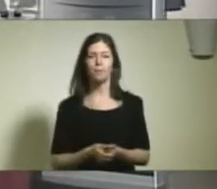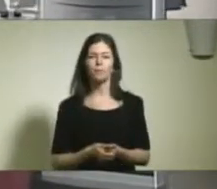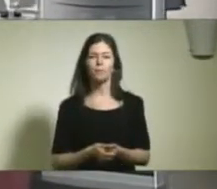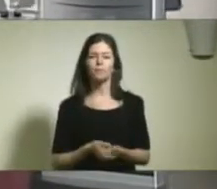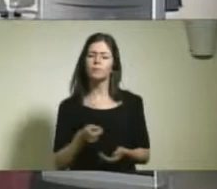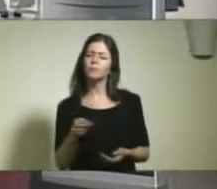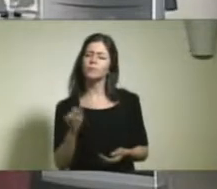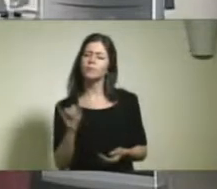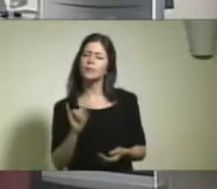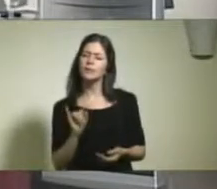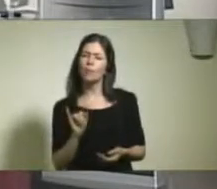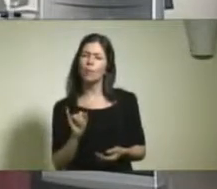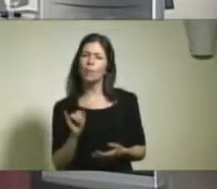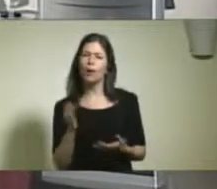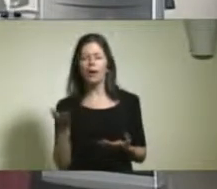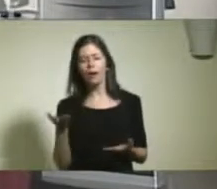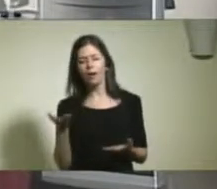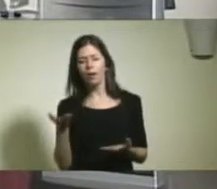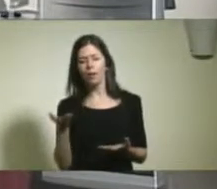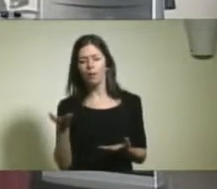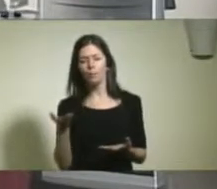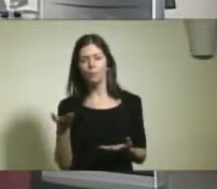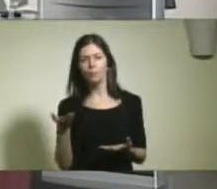as... il y a comme